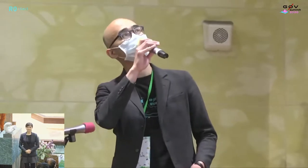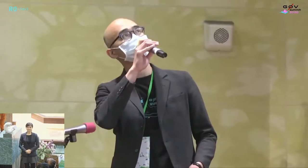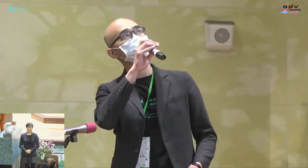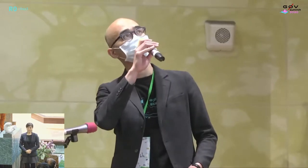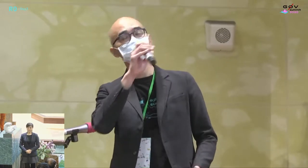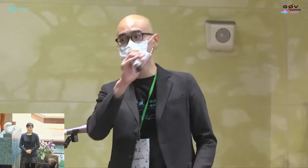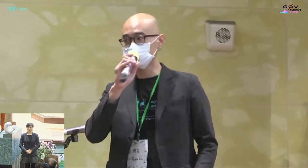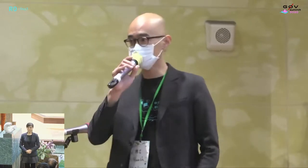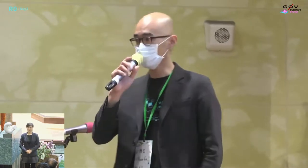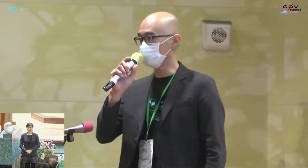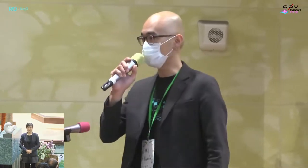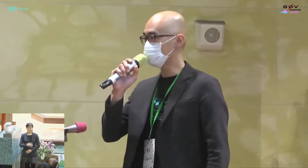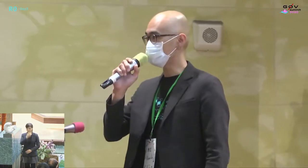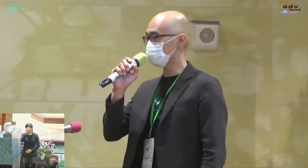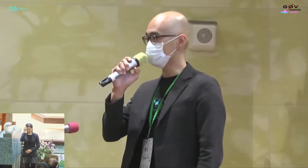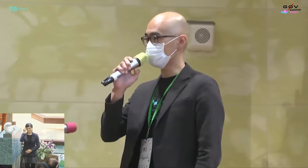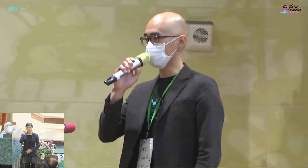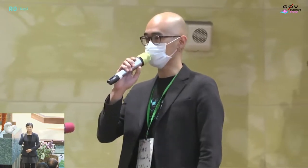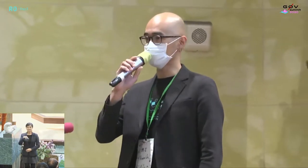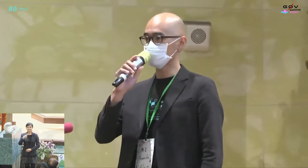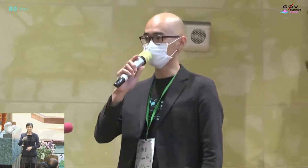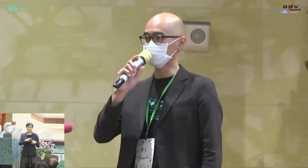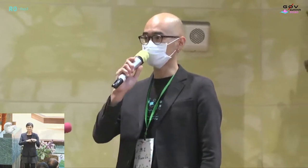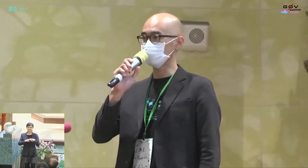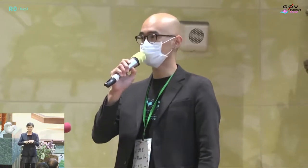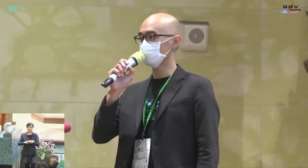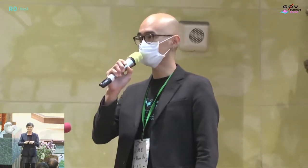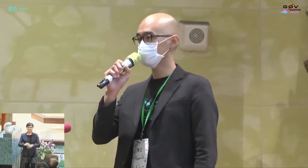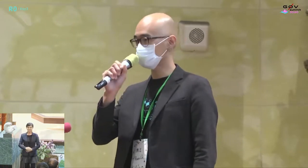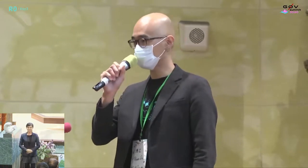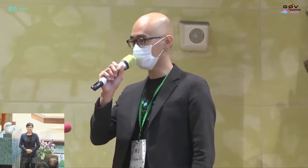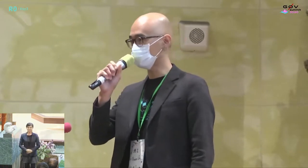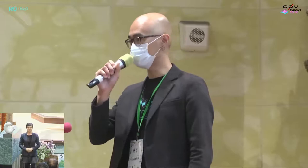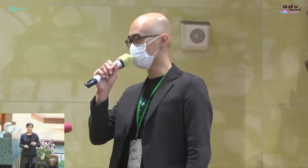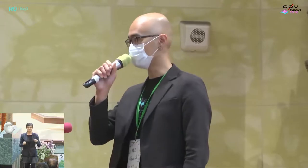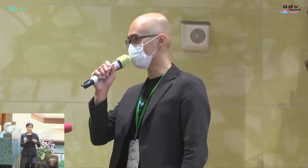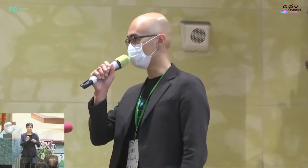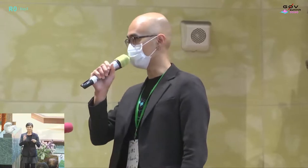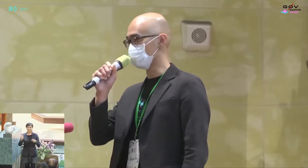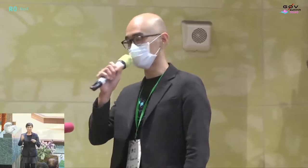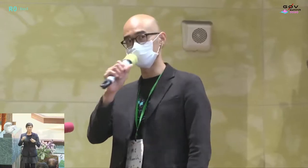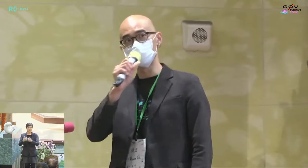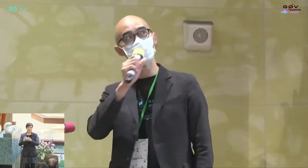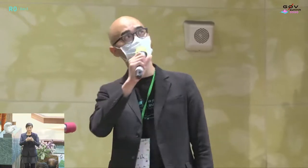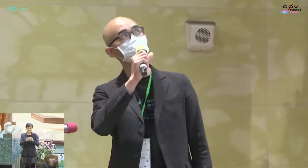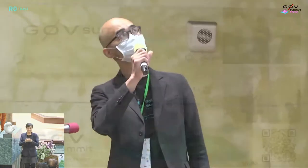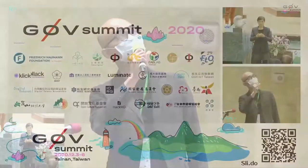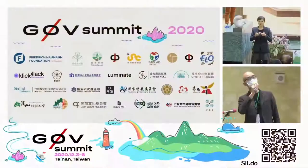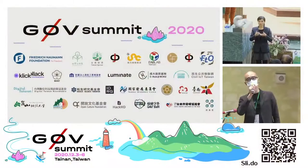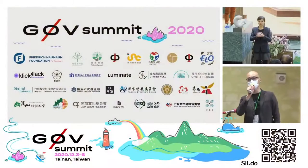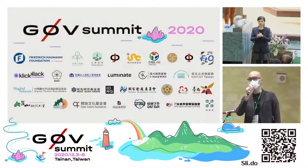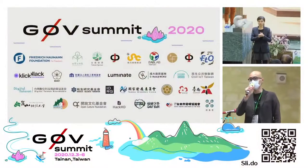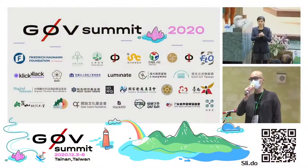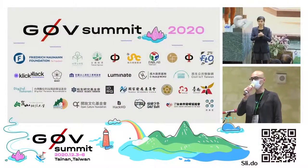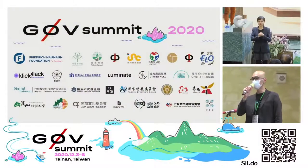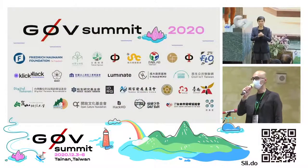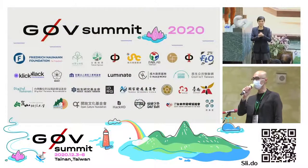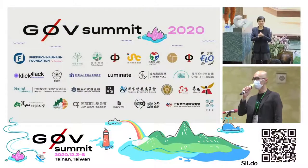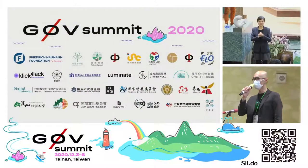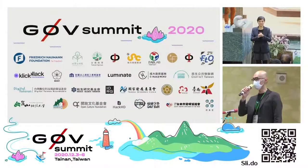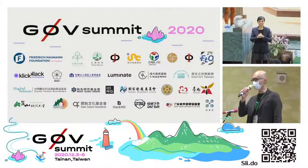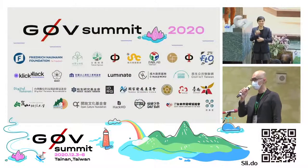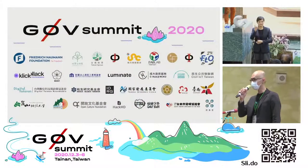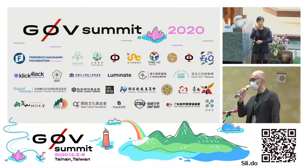Good. 那接下来我要介绍一下这次军力上面在重要的在地合作伙伴。首先当然有我